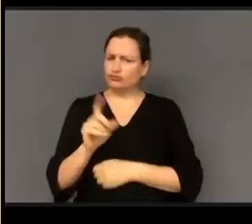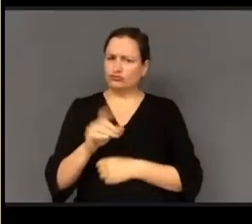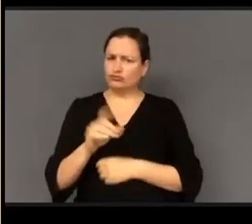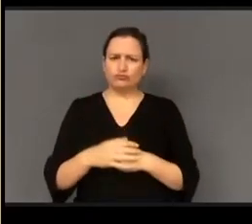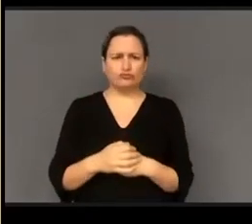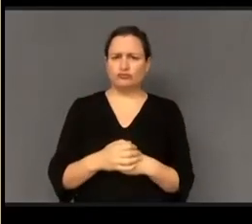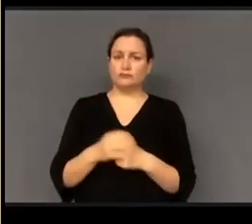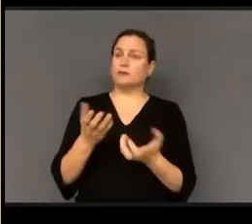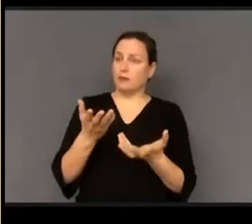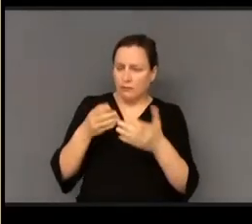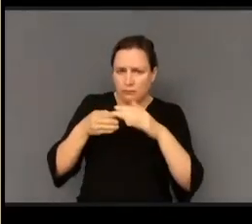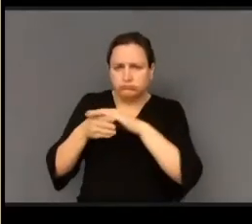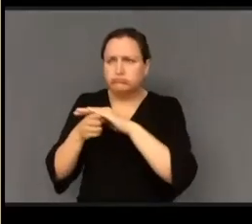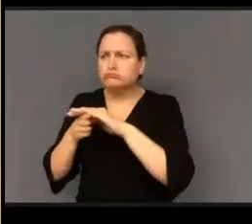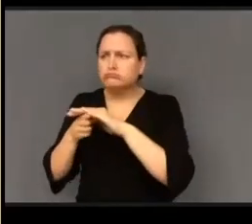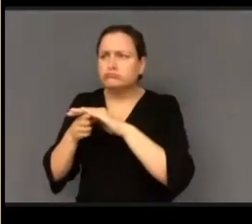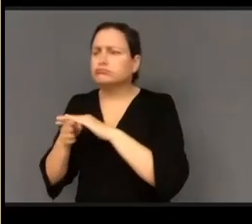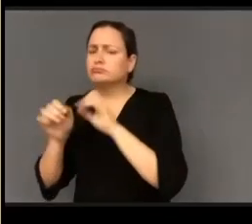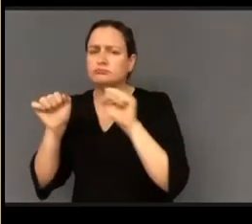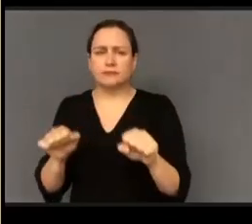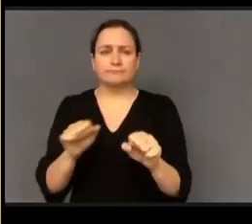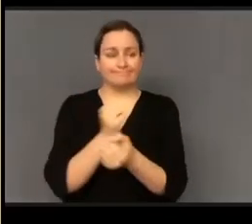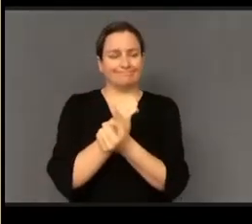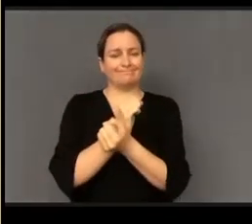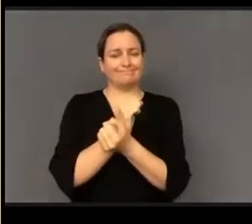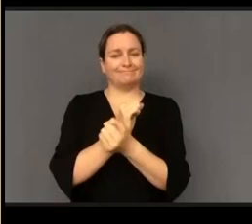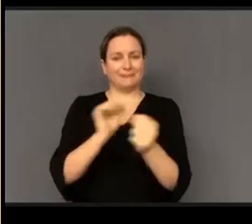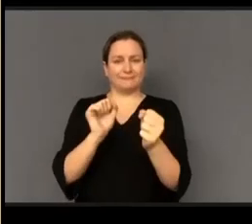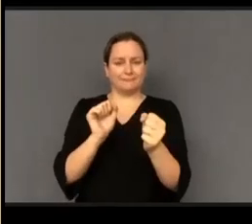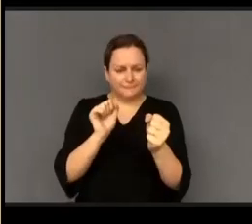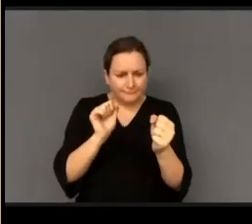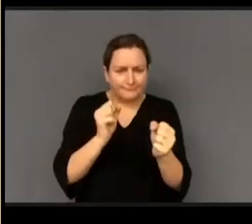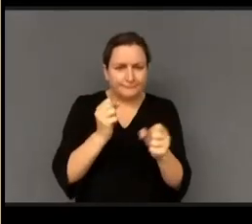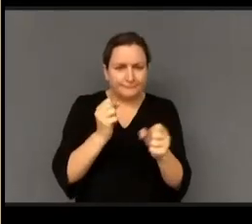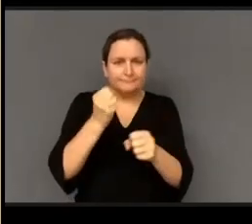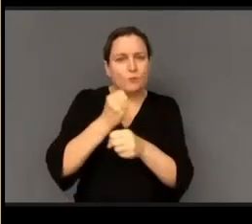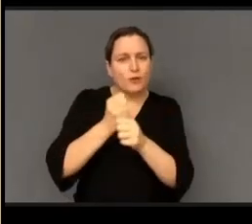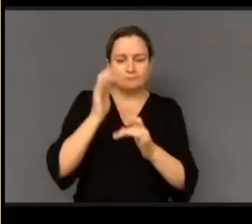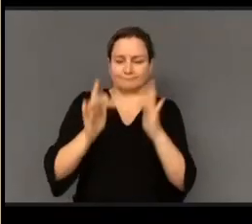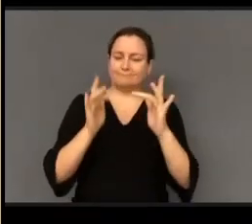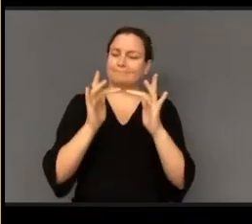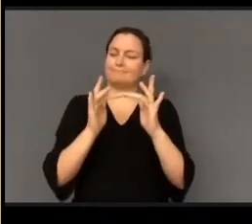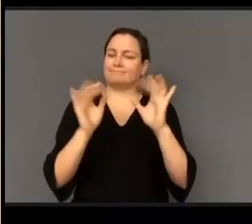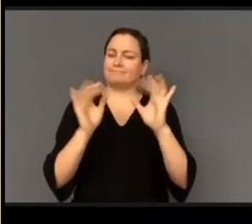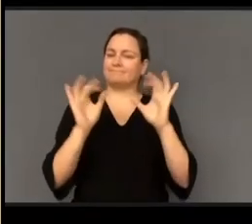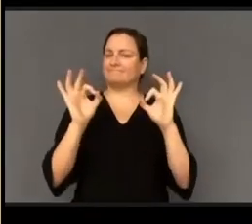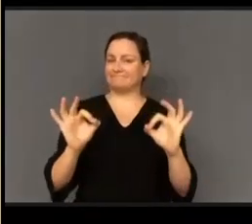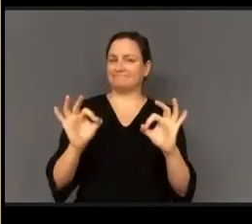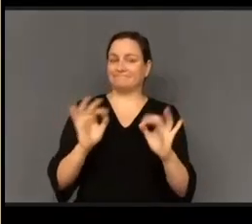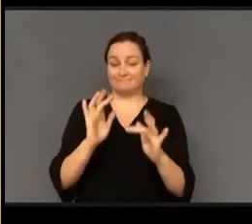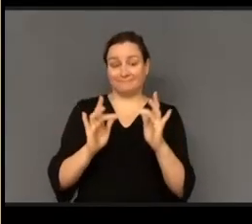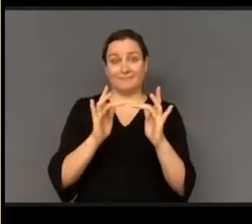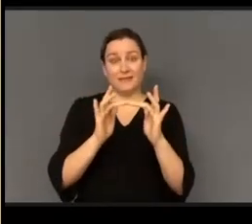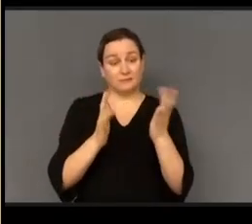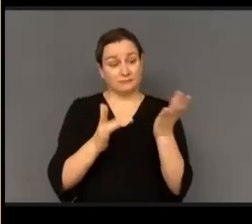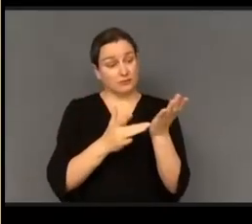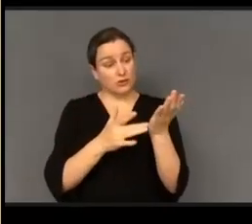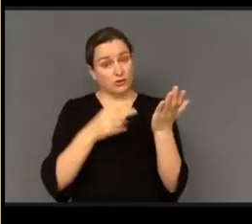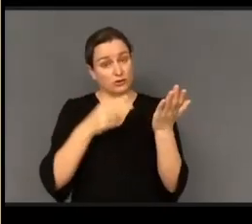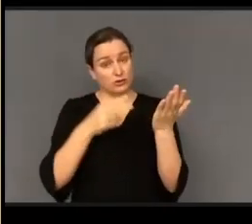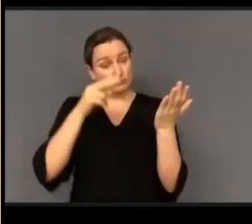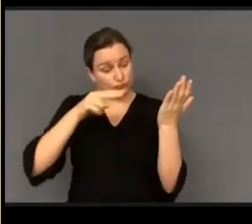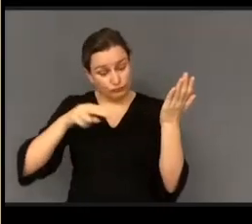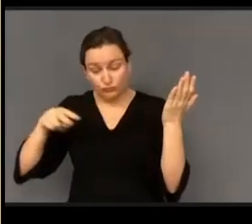interopérable, sûr et digne de confiance, afin de promouvoir une circulation